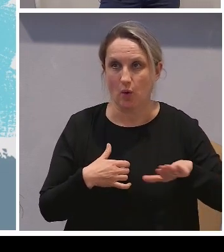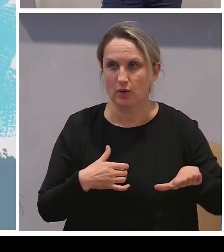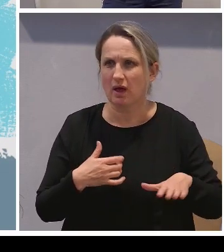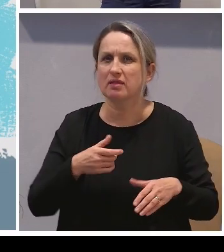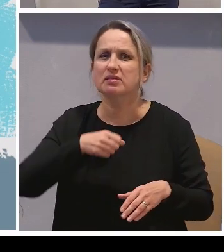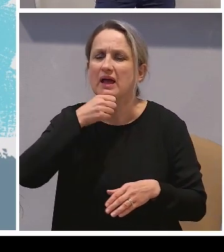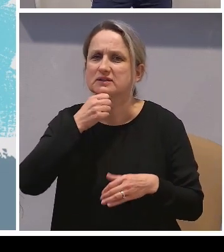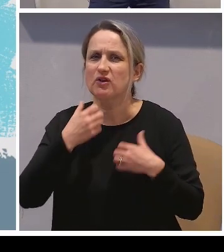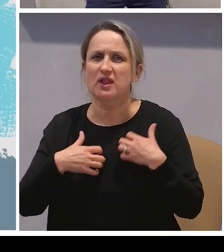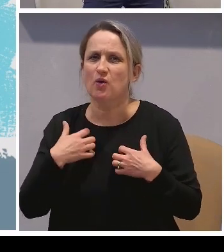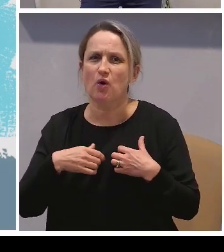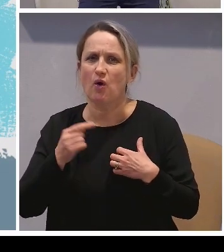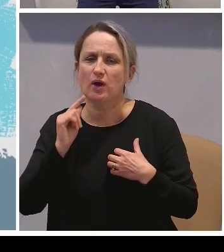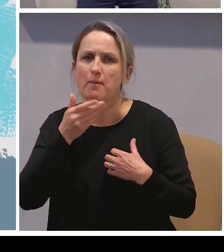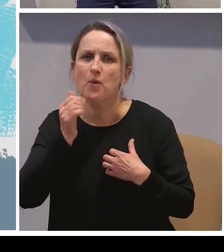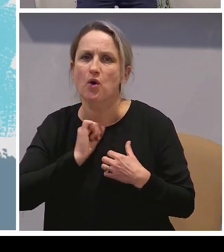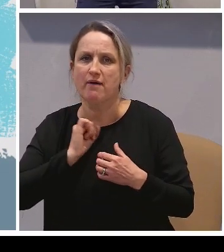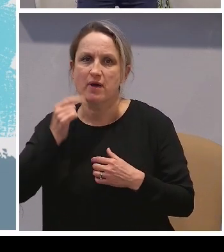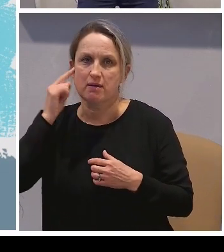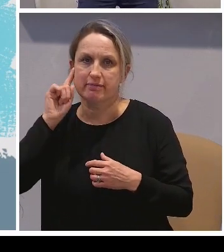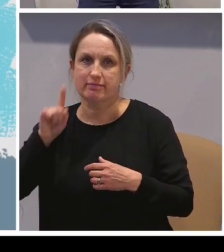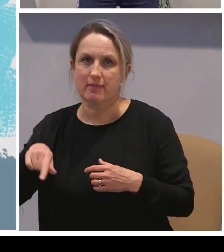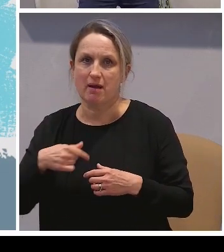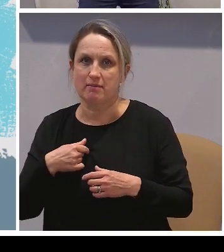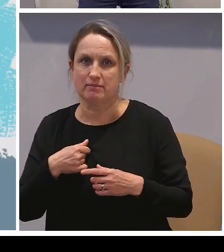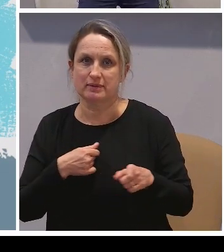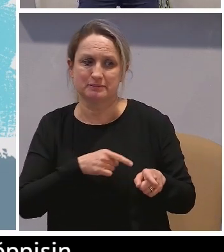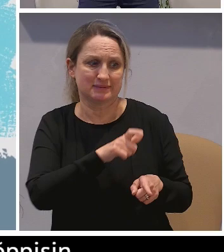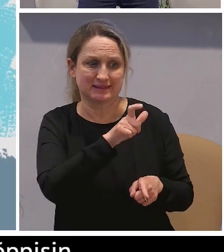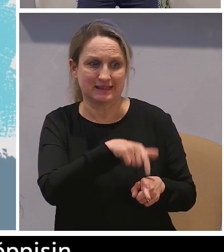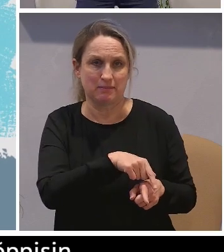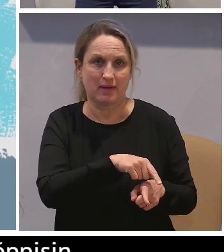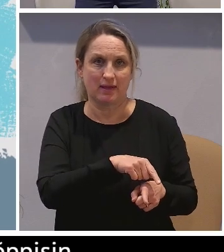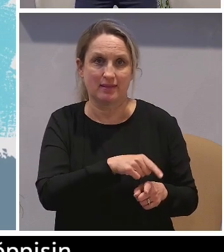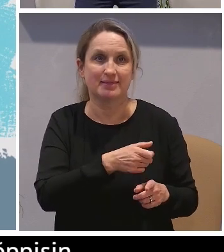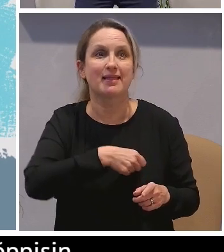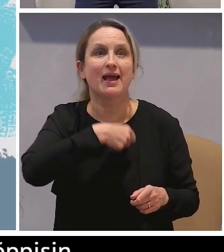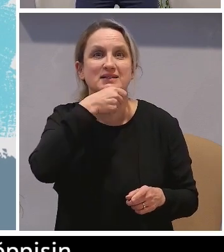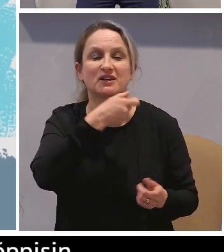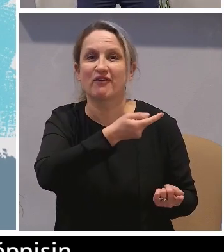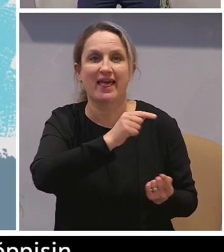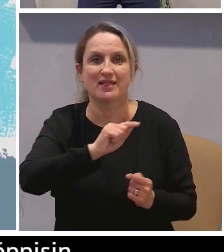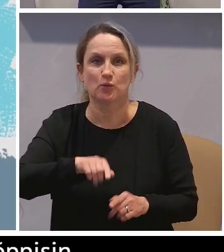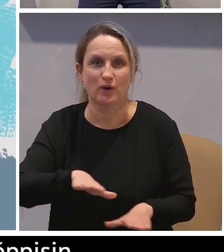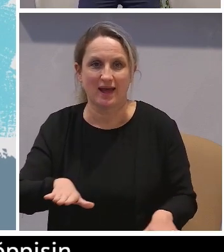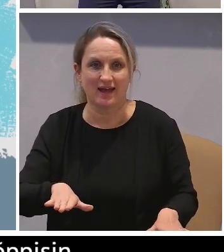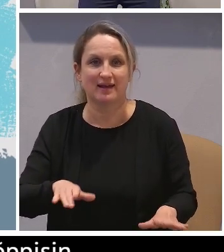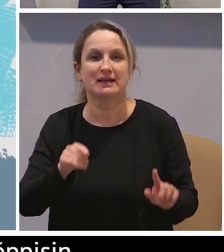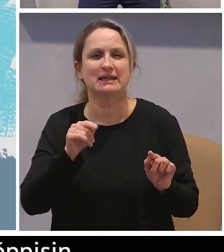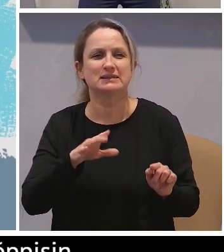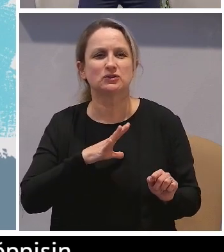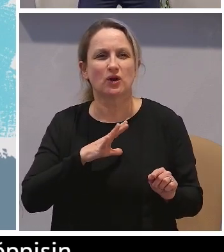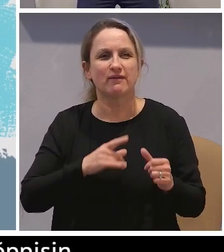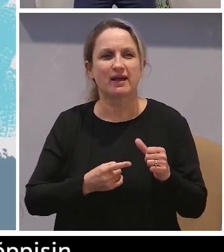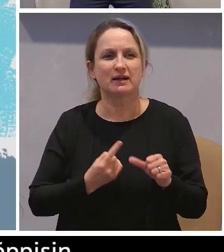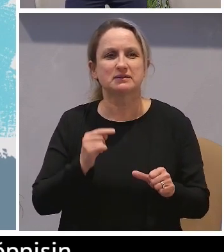neuroloogid disorders nendega that kokku ei are puutugi, sest children's need diseases isikud ei and jõua the täiskasvanute adult neuroloogi. Ja neurologists siis oli ka veel see, never